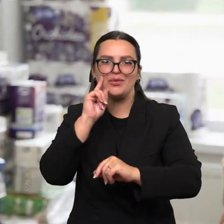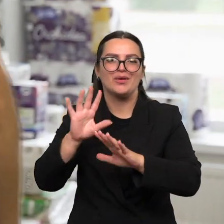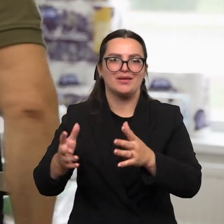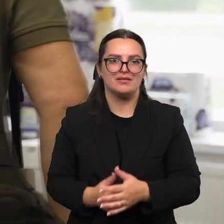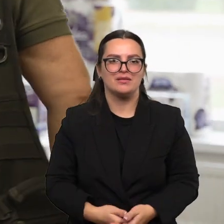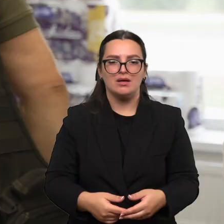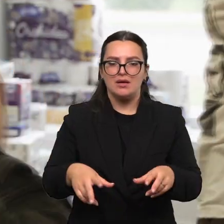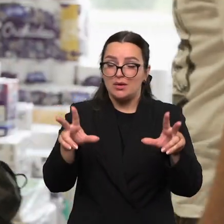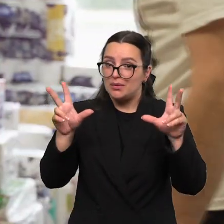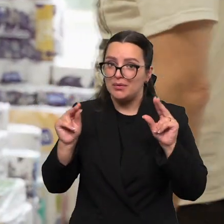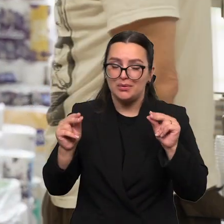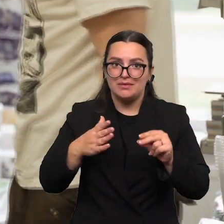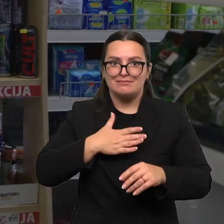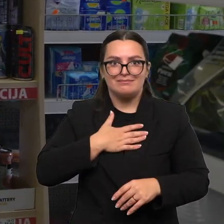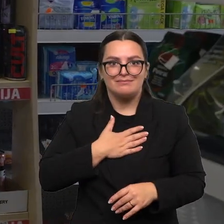Pasirodo įmanoma.